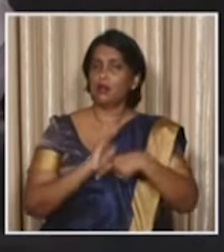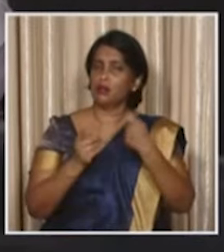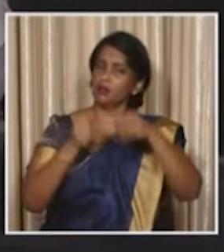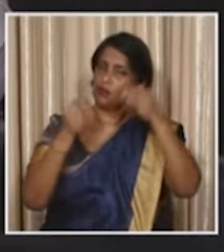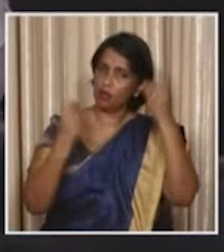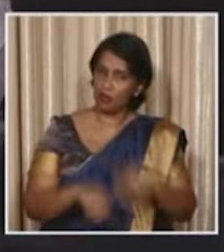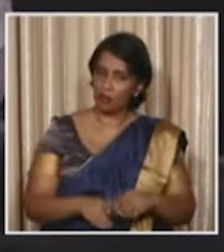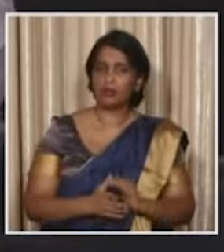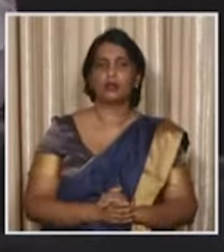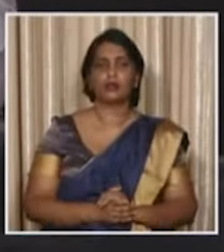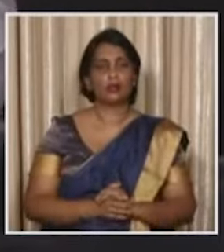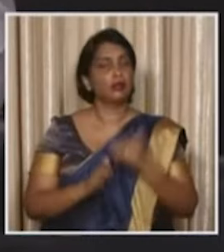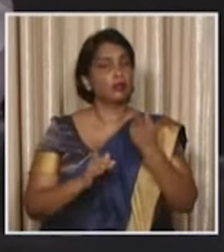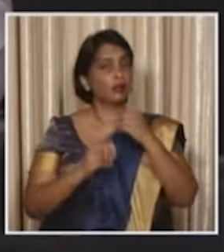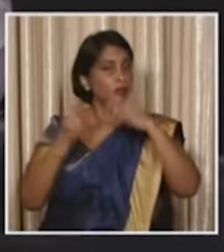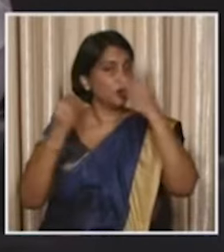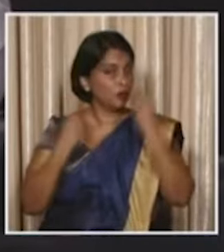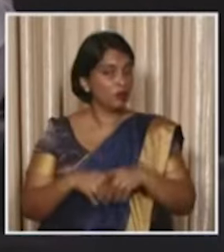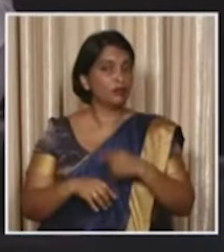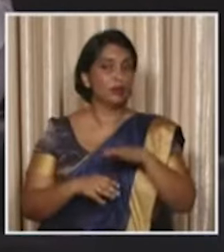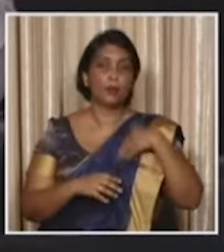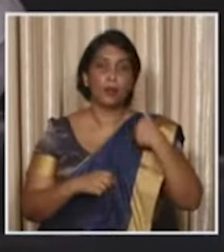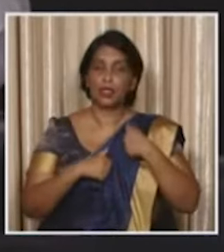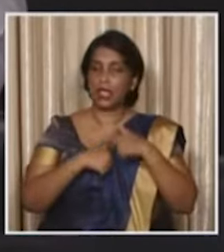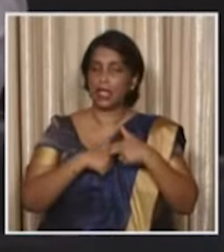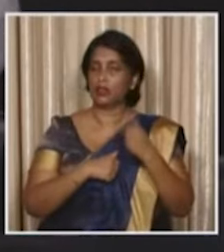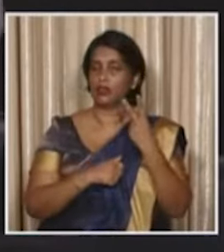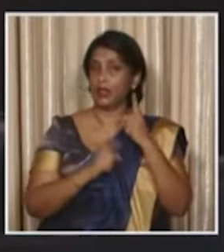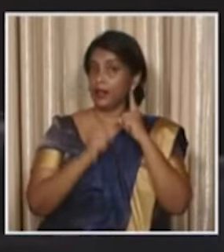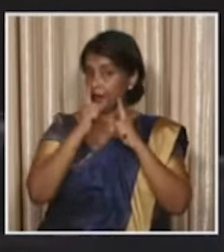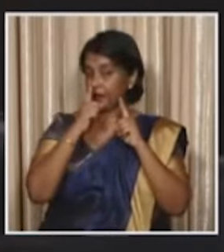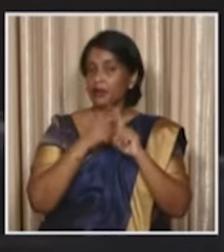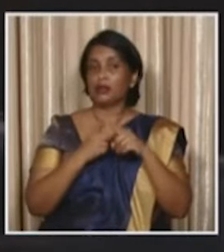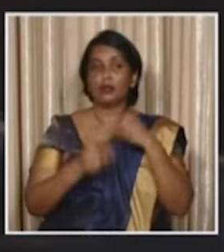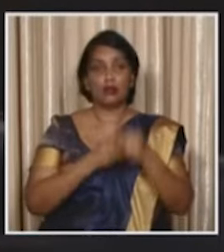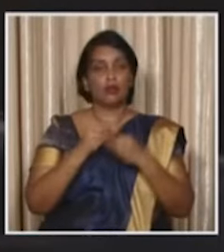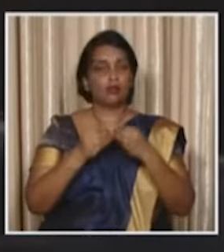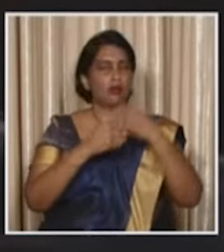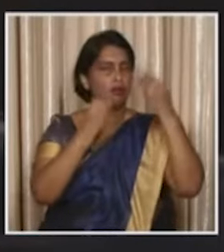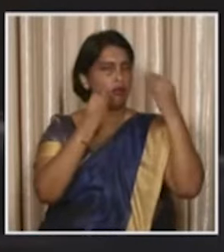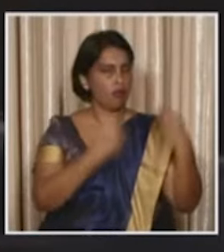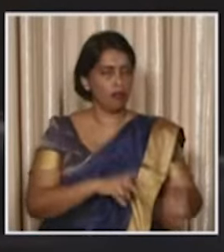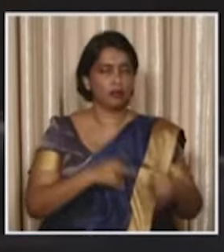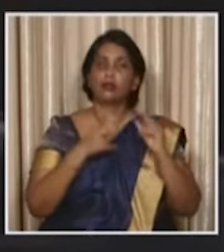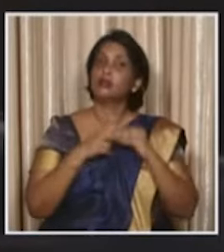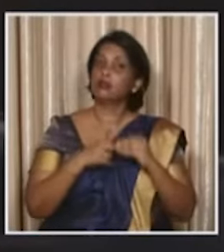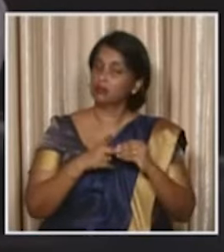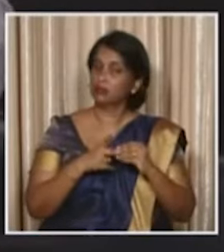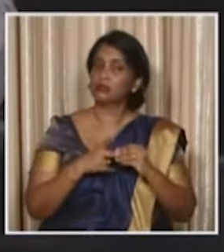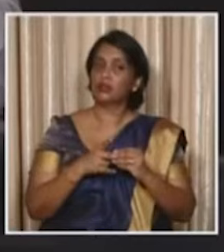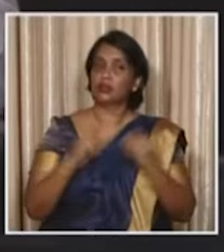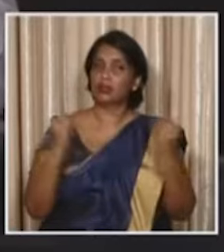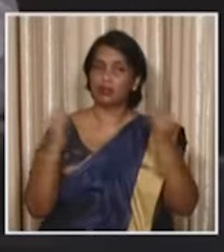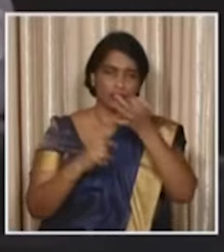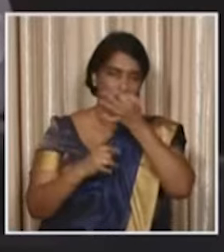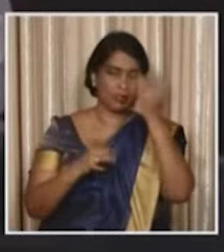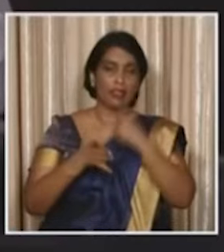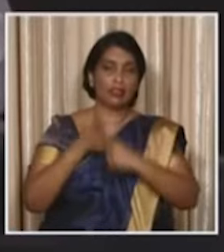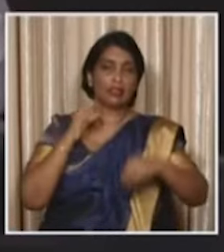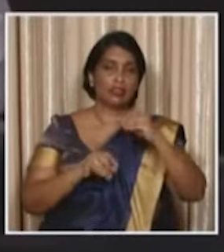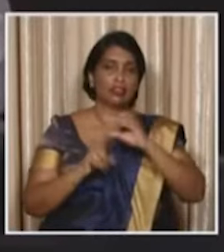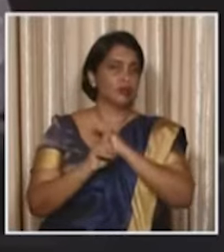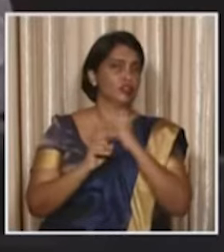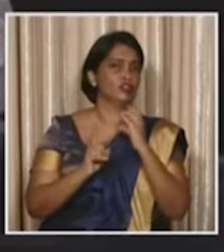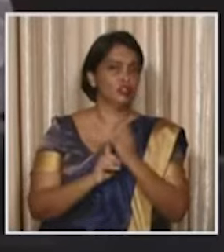වැටුනේ. ආර්ථිකය කඩන් වැටෙන ප්‍රධාන හේතු දෙකයි. එකක් අපේ නිෂ්පාදනය කඩා වට්ටපු එක, අනිත් එක මේ කුණු වෙච්ච ගඳ ගහන දේශපාලන